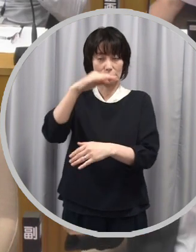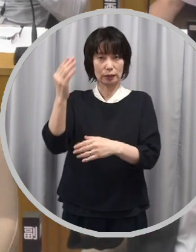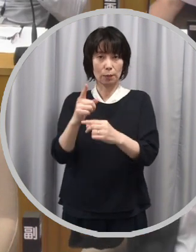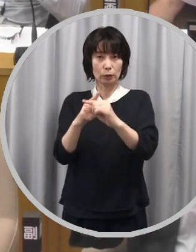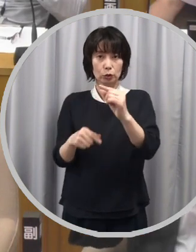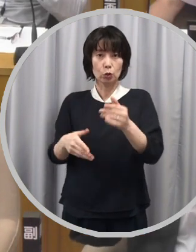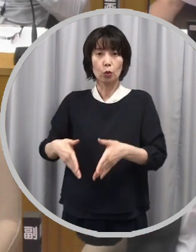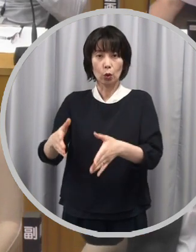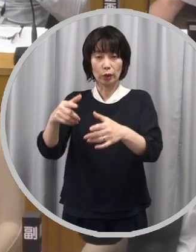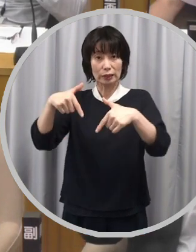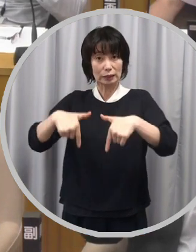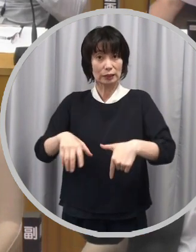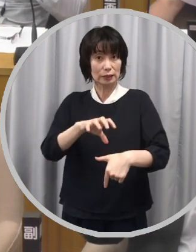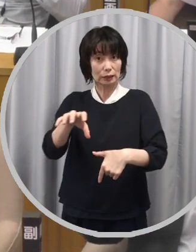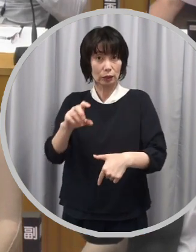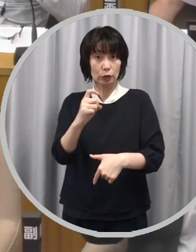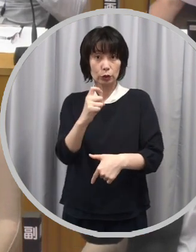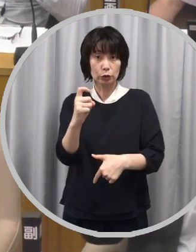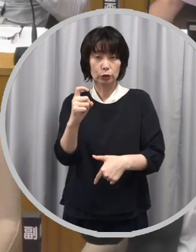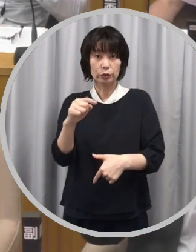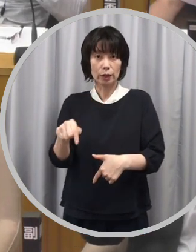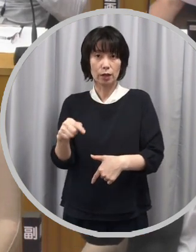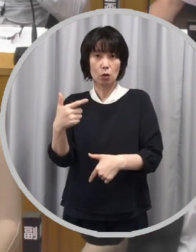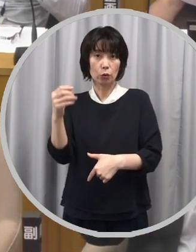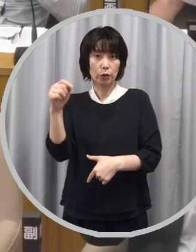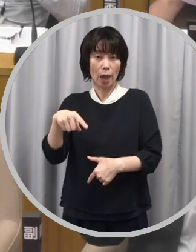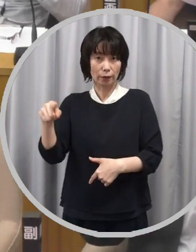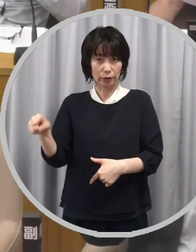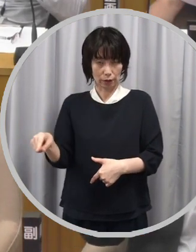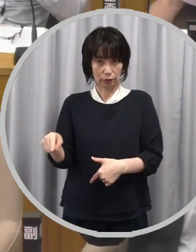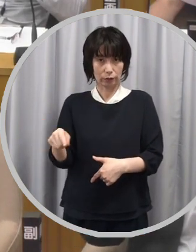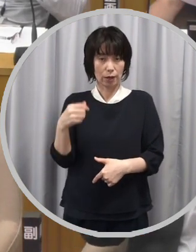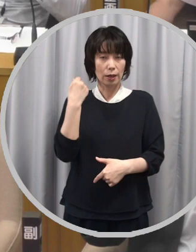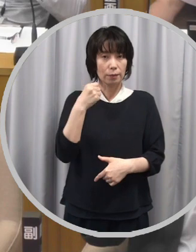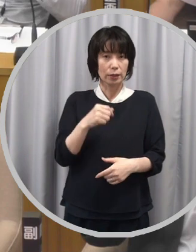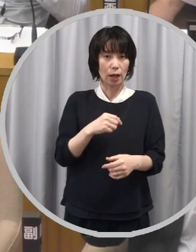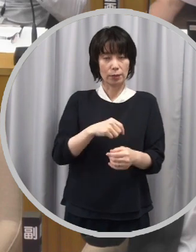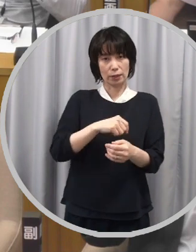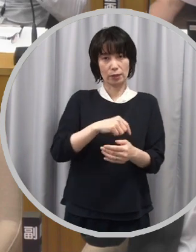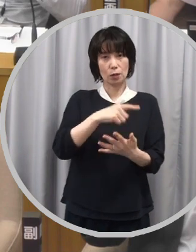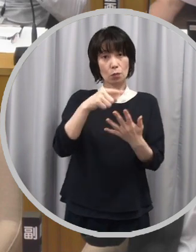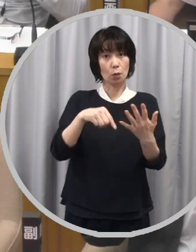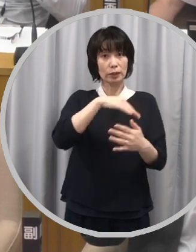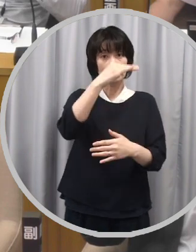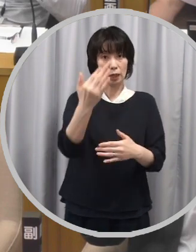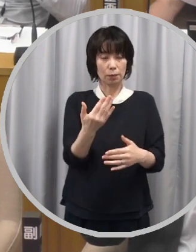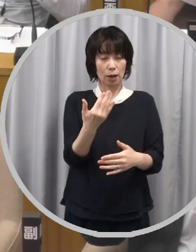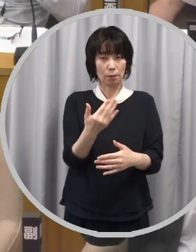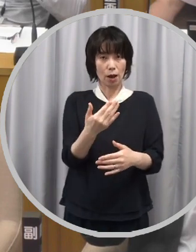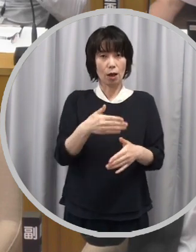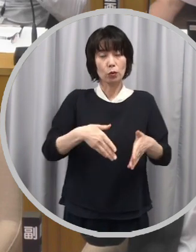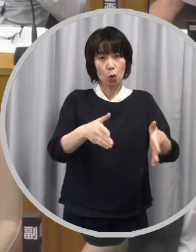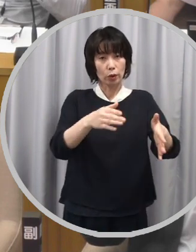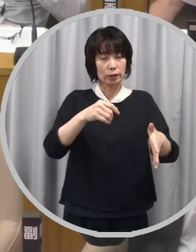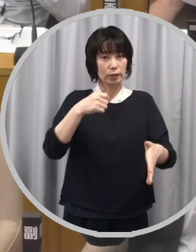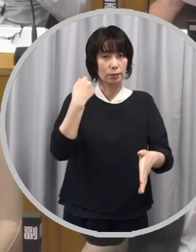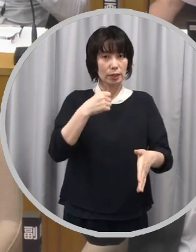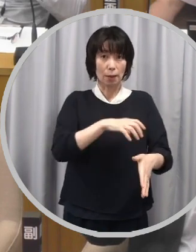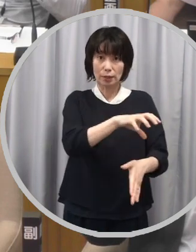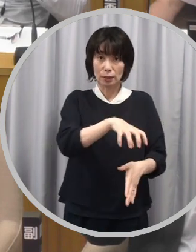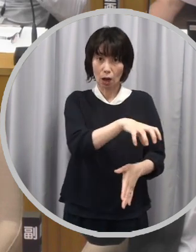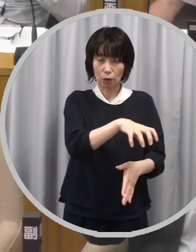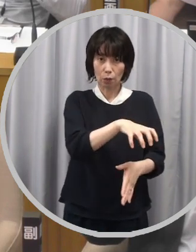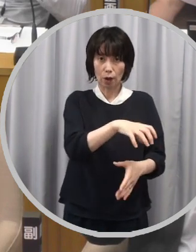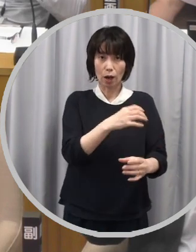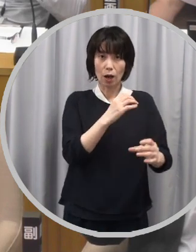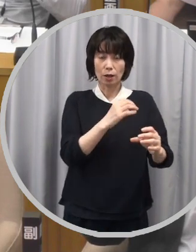西側 10.6 ヘクタールの用地と南もみじ山通りの南側 1.2 ヘクタールのコミ